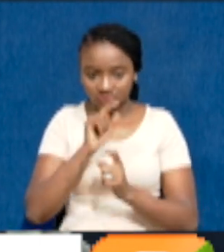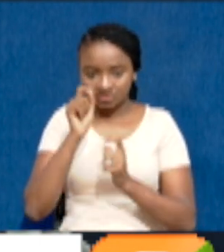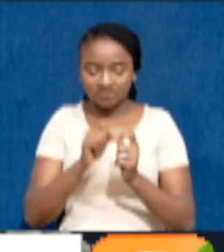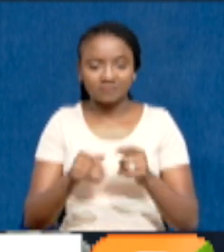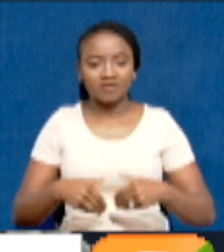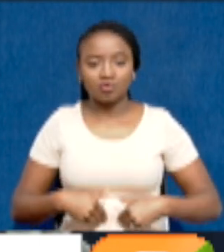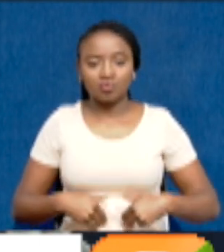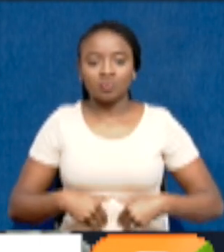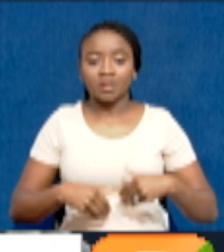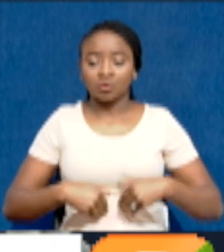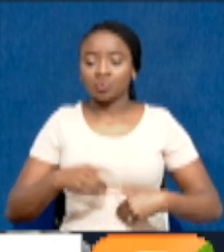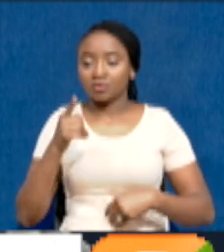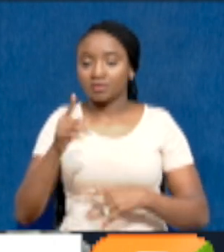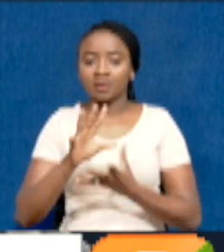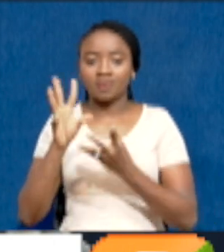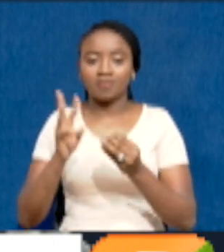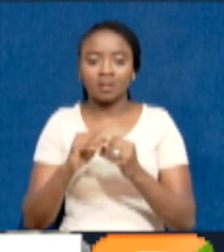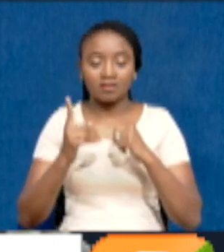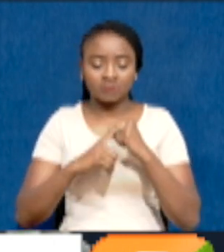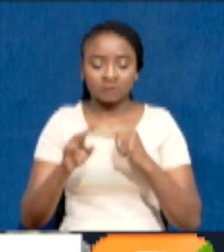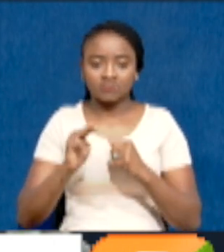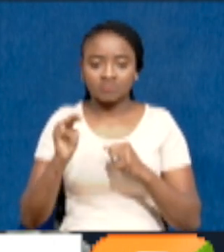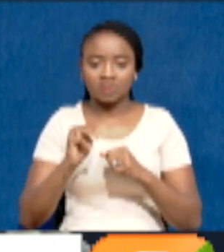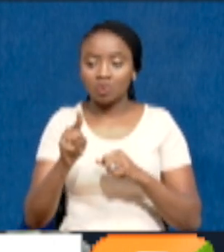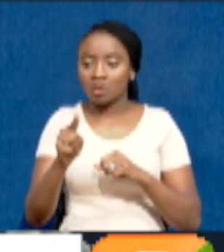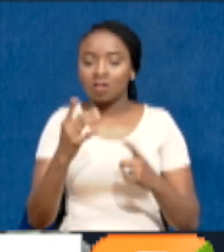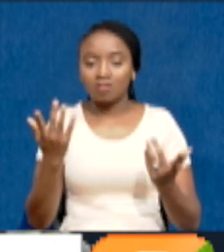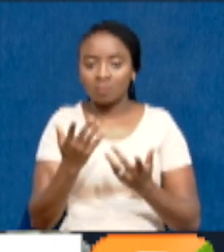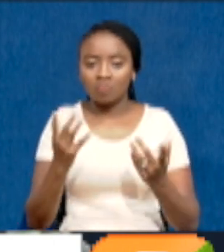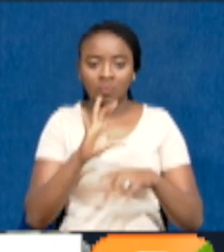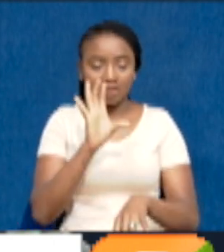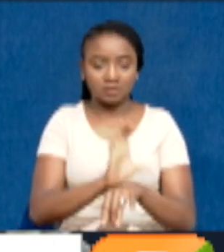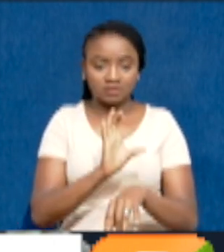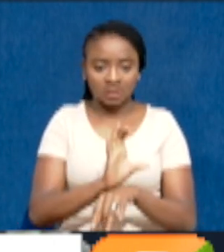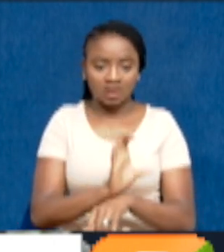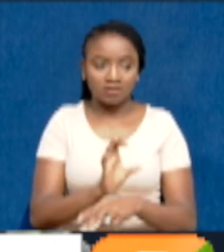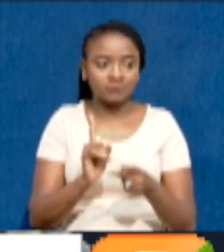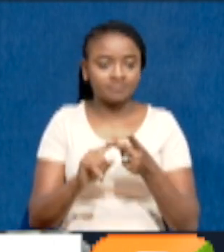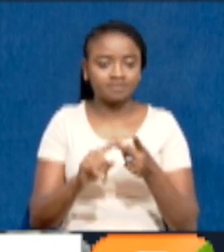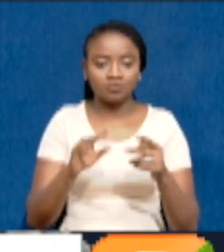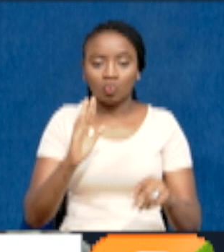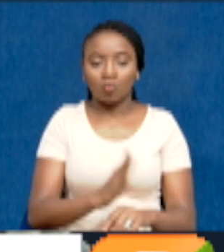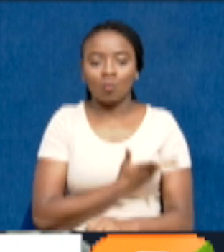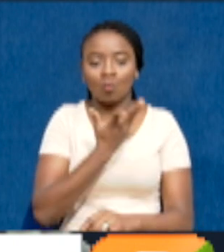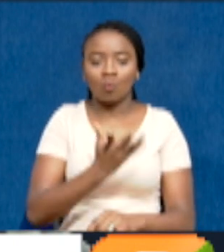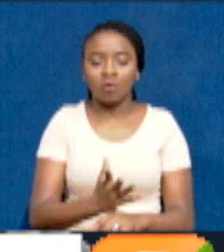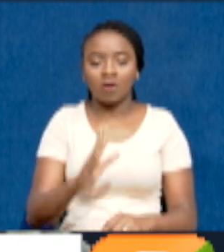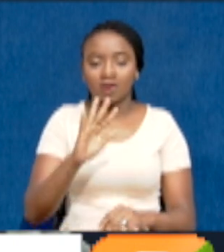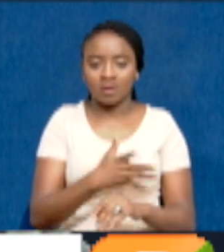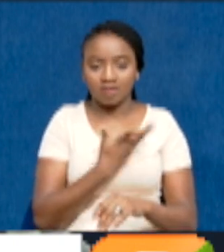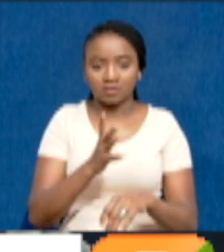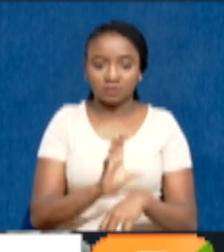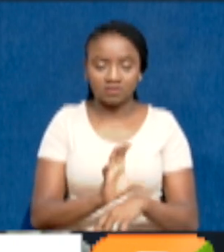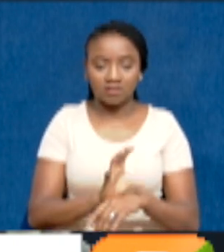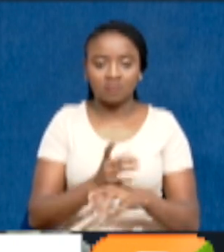kwanza, about 6 million of them. Hawa wako kwa makanisa yetu, wako kwa kwaya zetu za kanisa, wako kwa